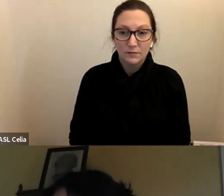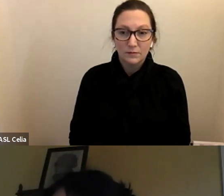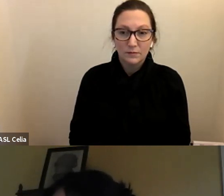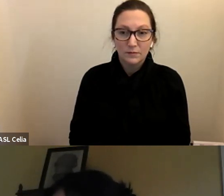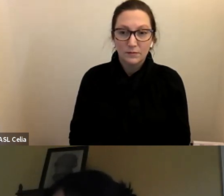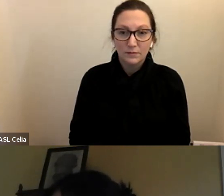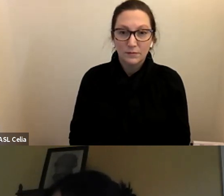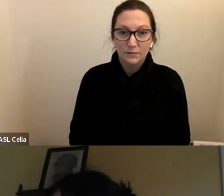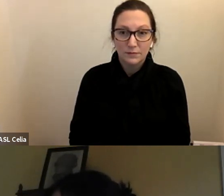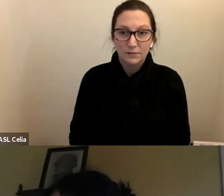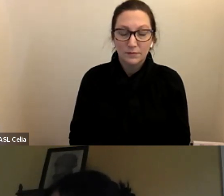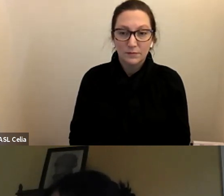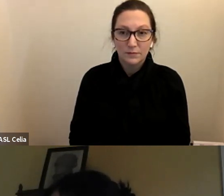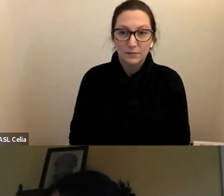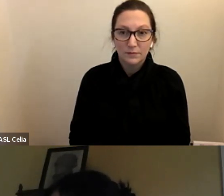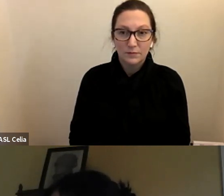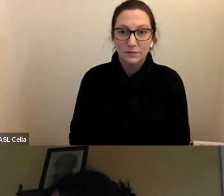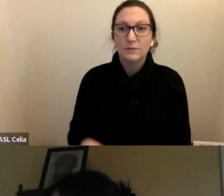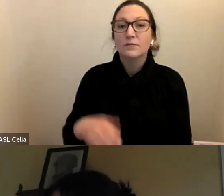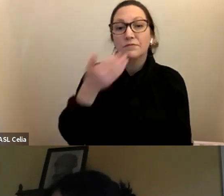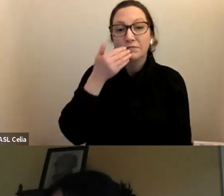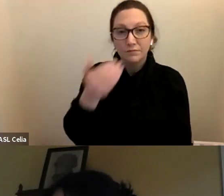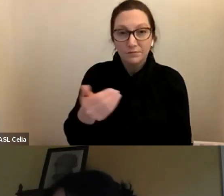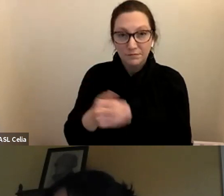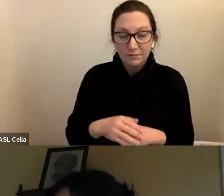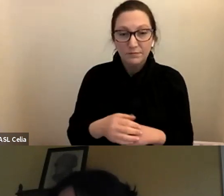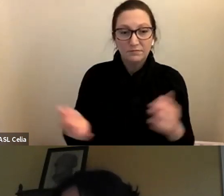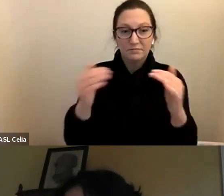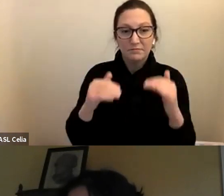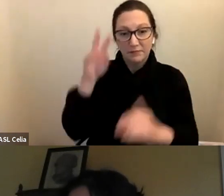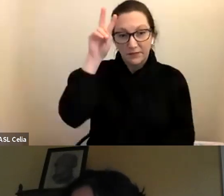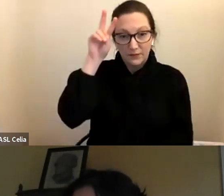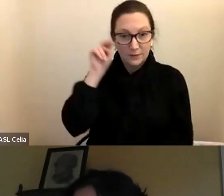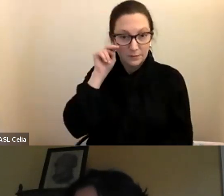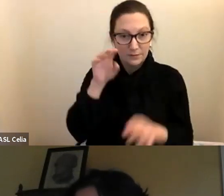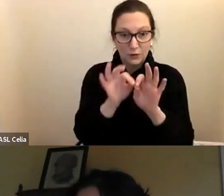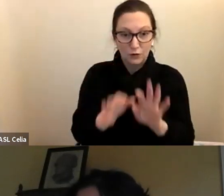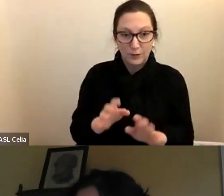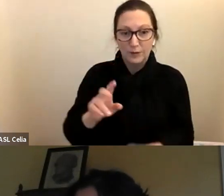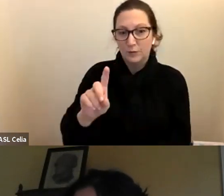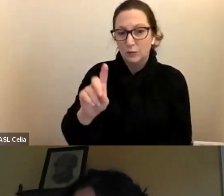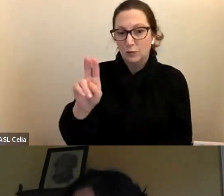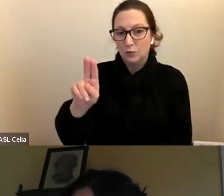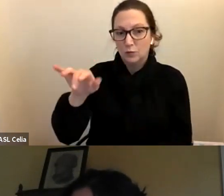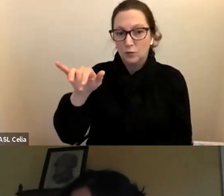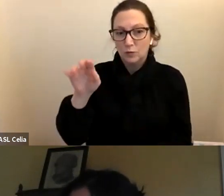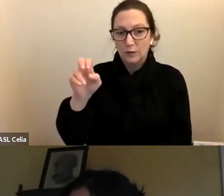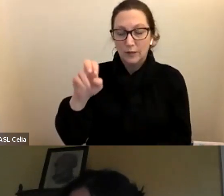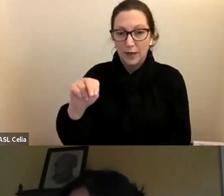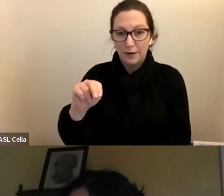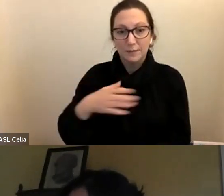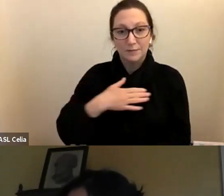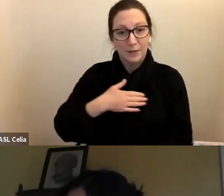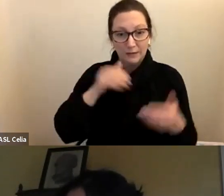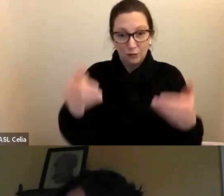português. Obrigada. Thank you. Our Vietnamese interpreter is Duyen Tru. Please introduce